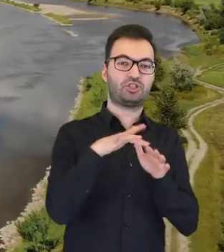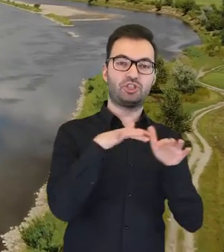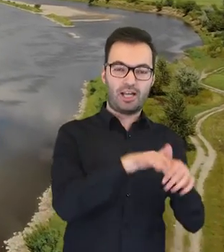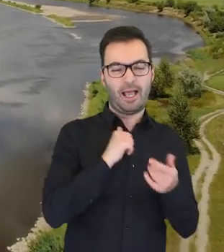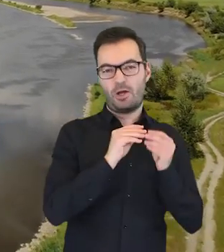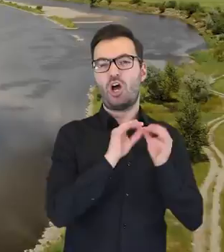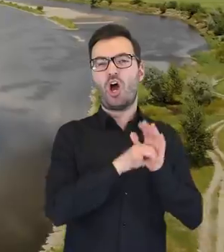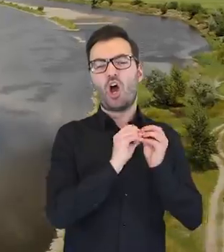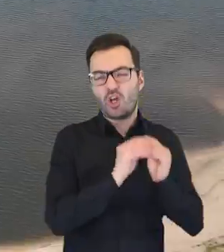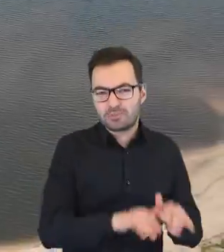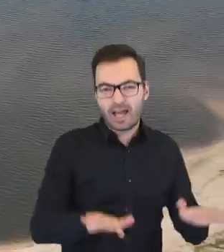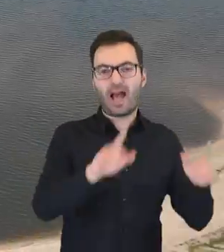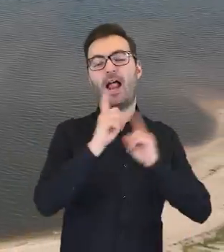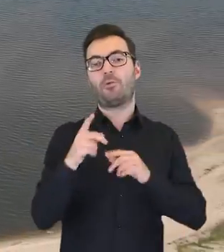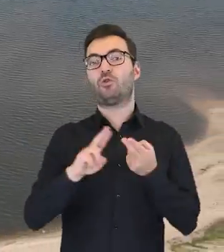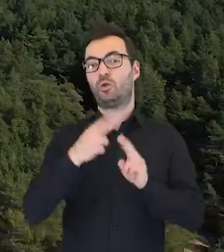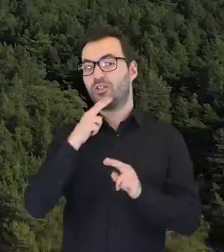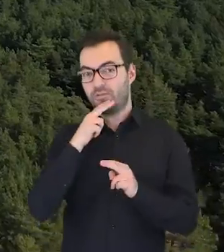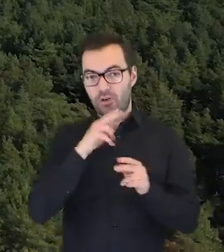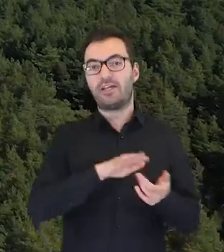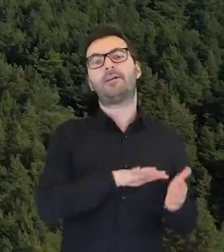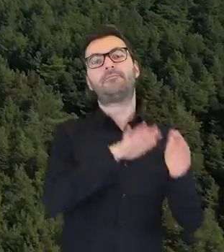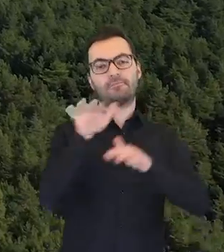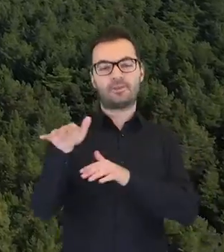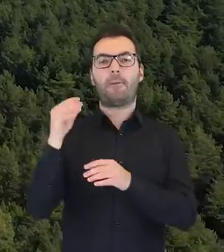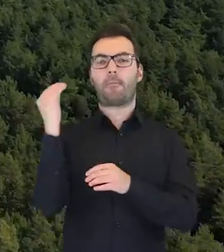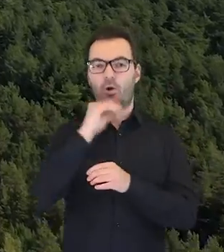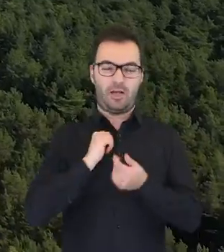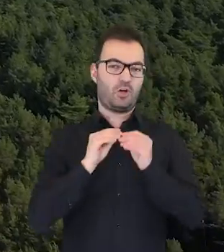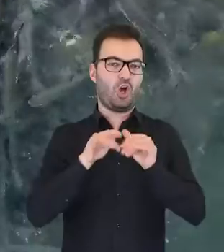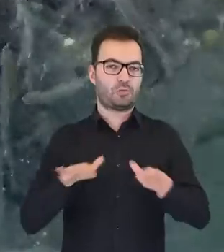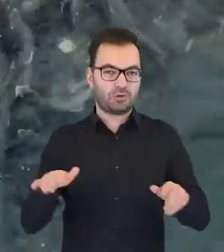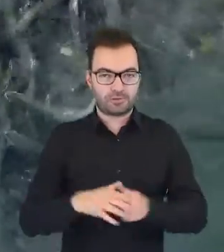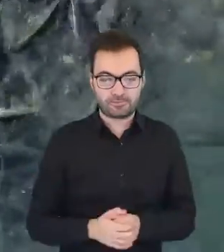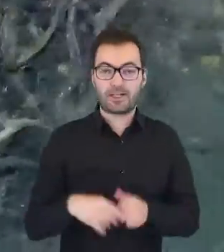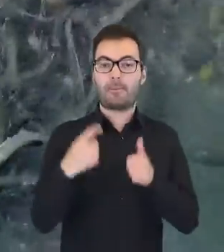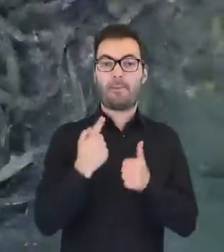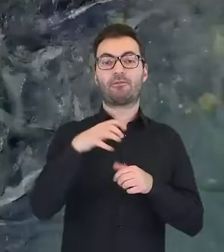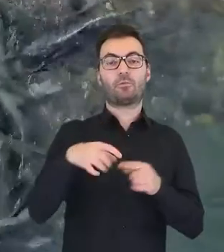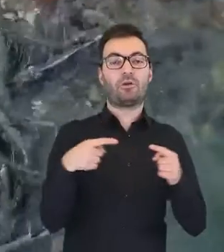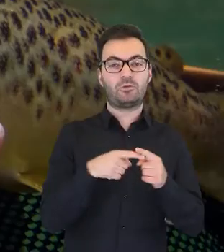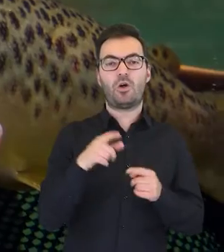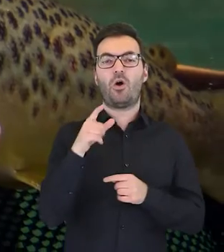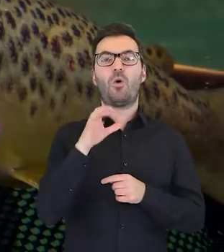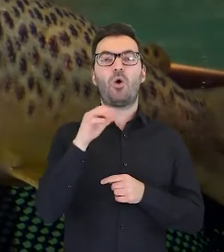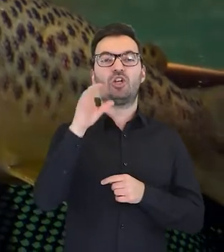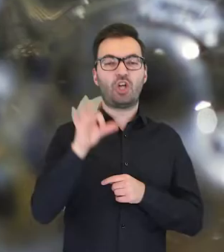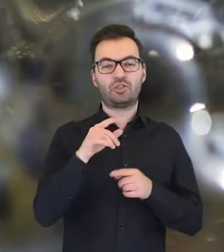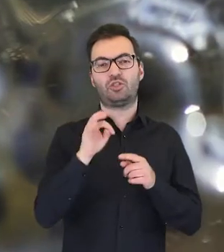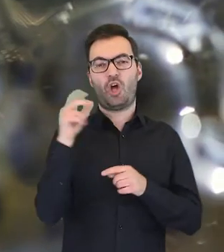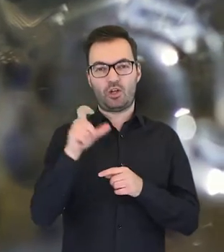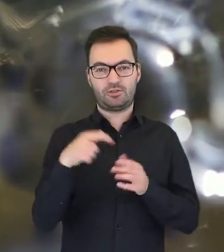rzek, żeby tam się rozmnażać, albo też żyją w wodach słodkich i wracają do morza, żeby się rozmnożyć. Te pierwsze to łososie i trocie, ryby,